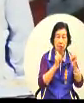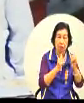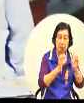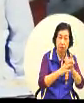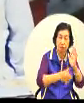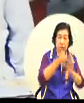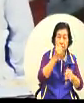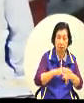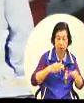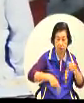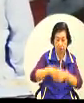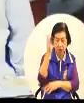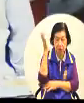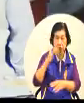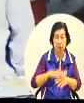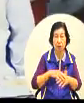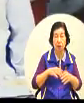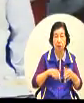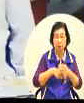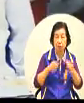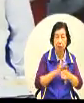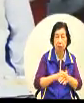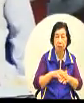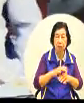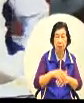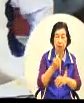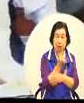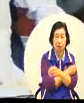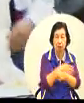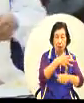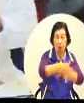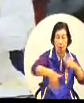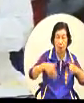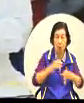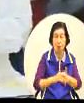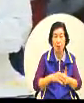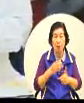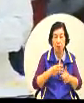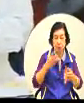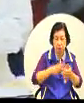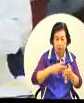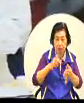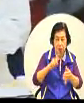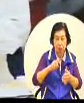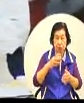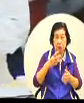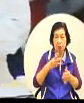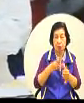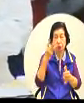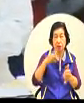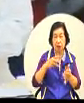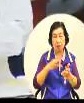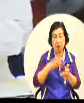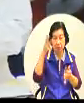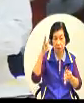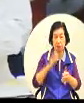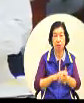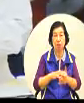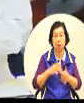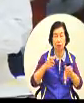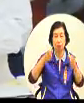的主委，第十三届代理民进党的主席，三届高雄市的市